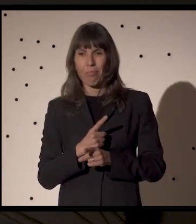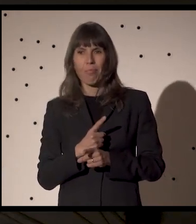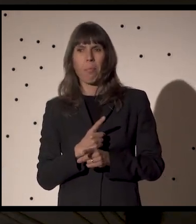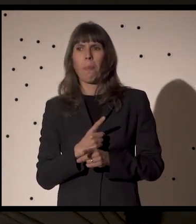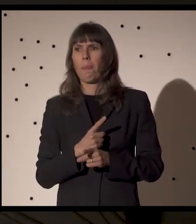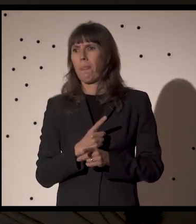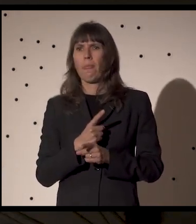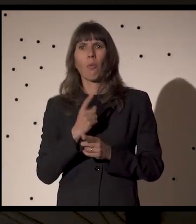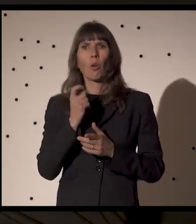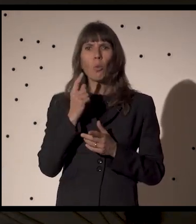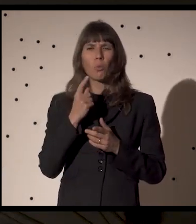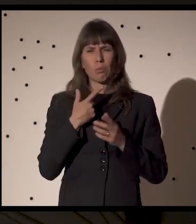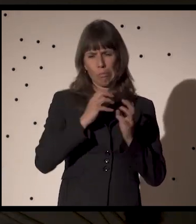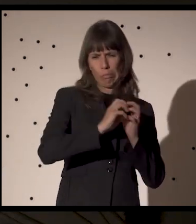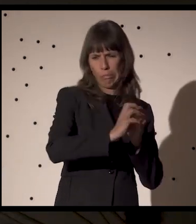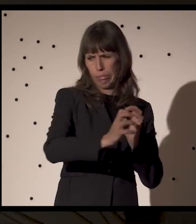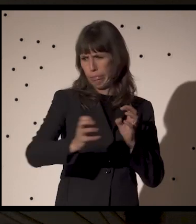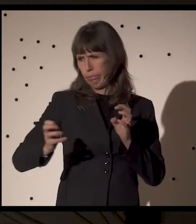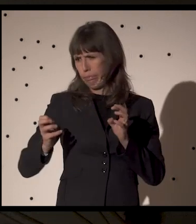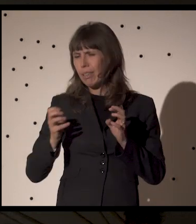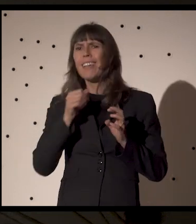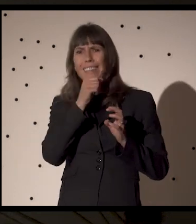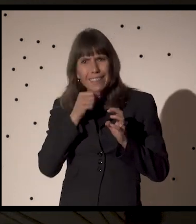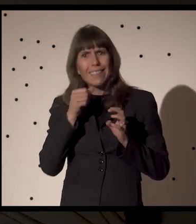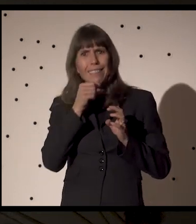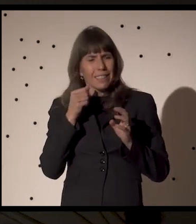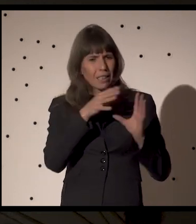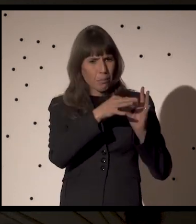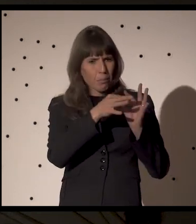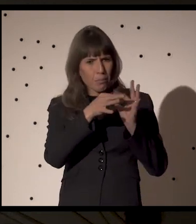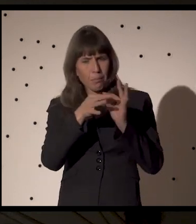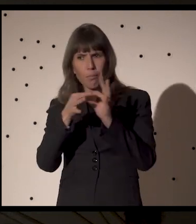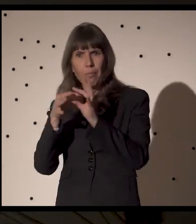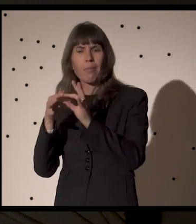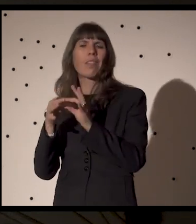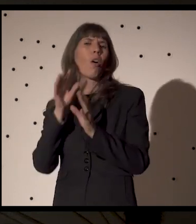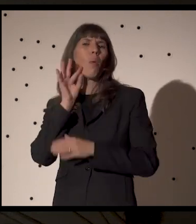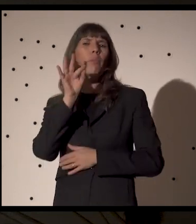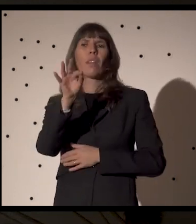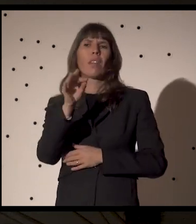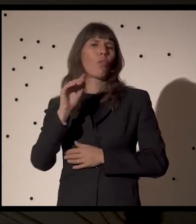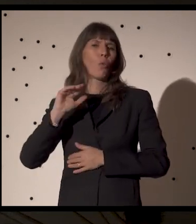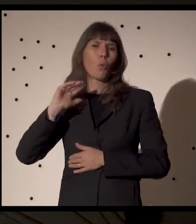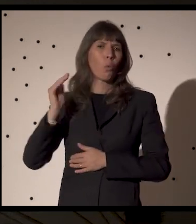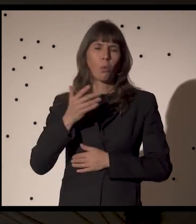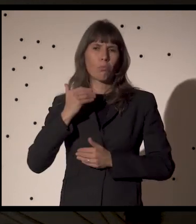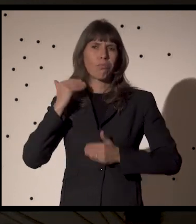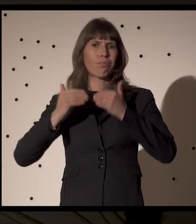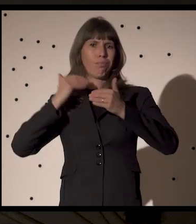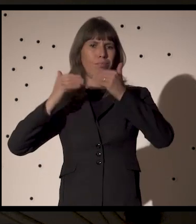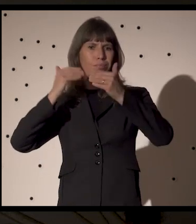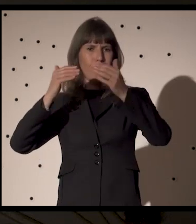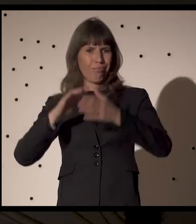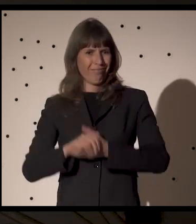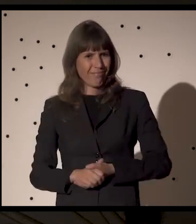manifestazioni culturali per cercare di di crescere tutti insieme quindi per me è un grande complimento che